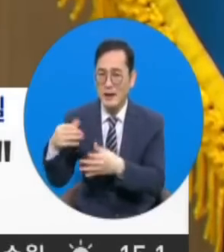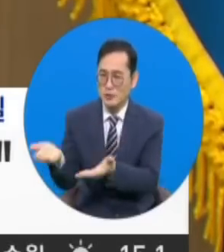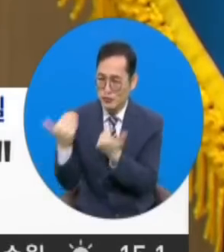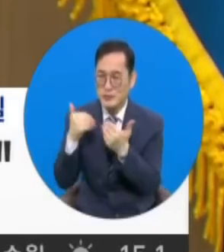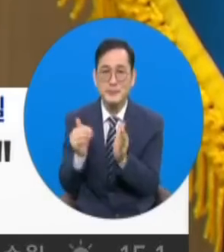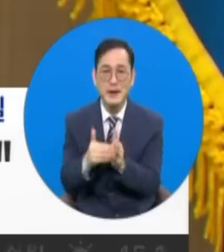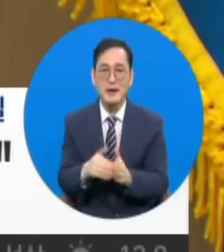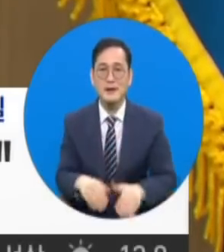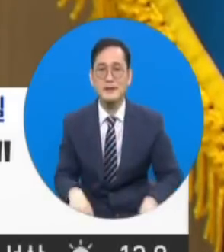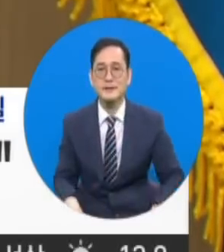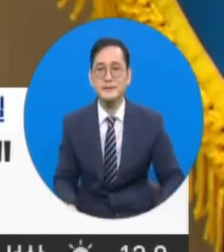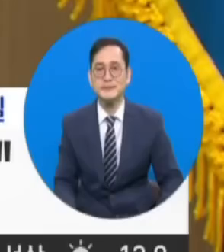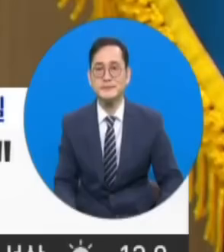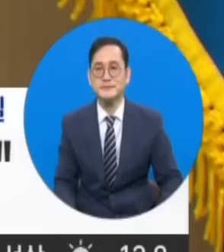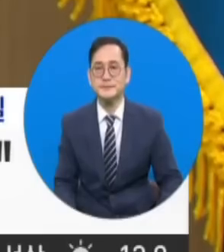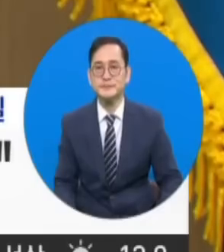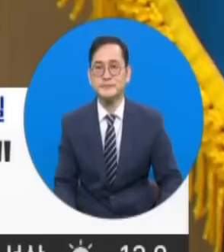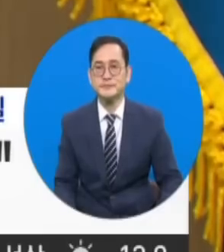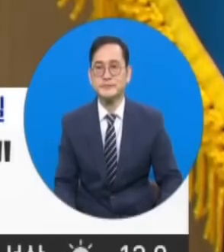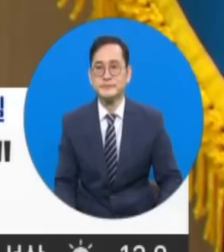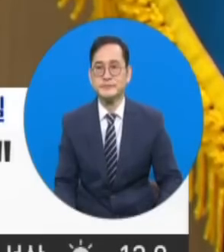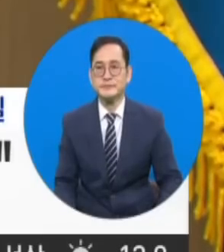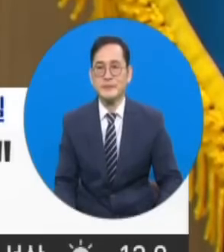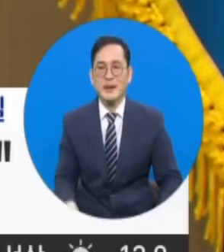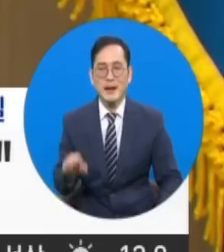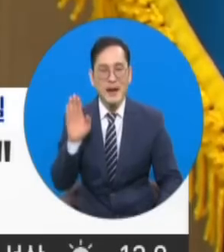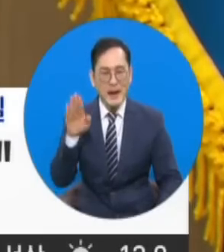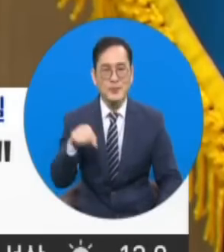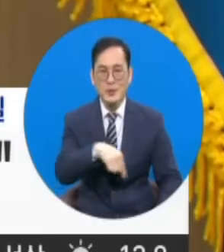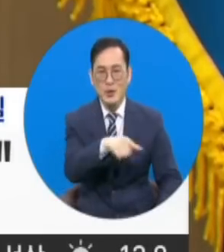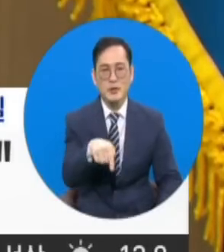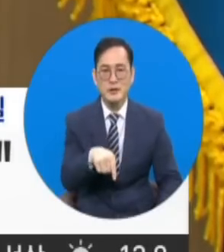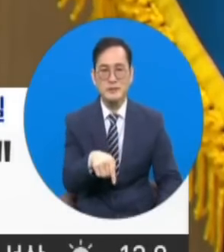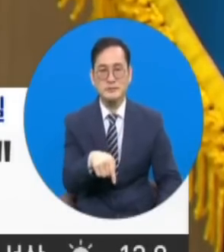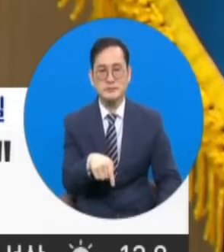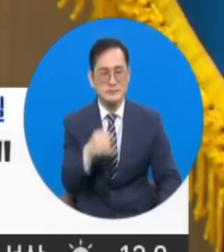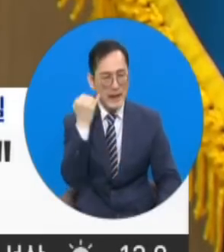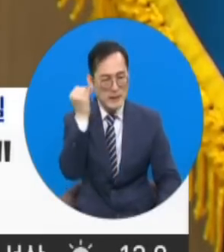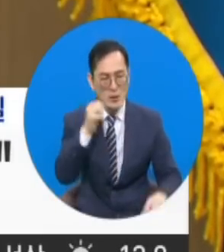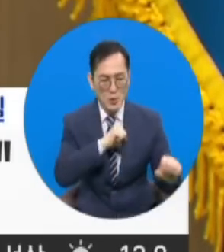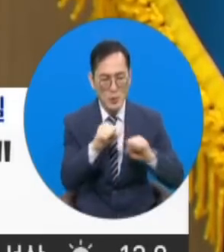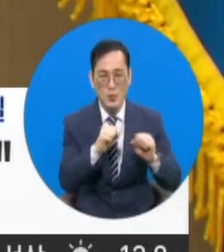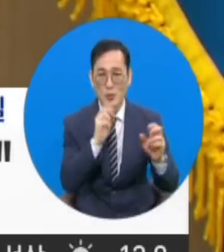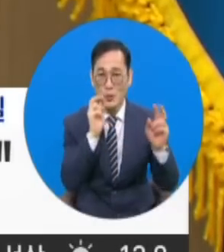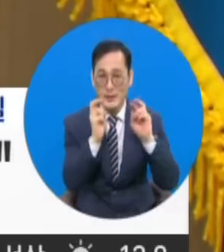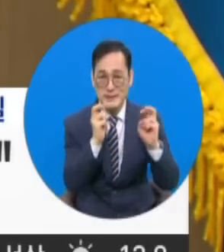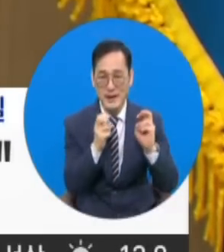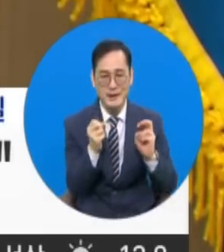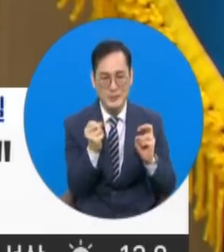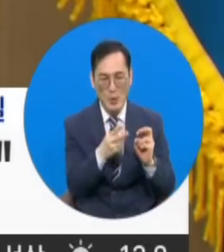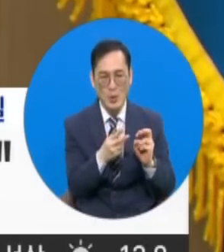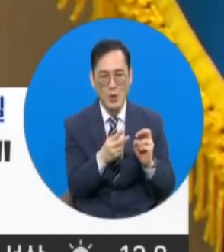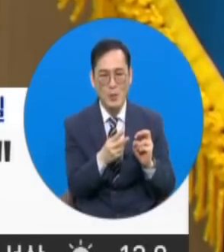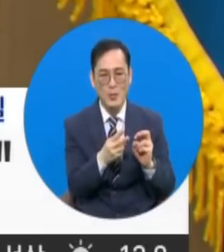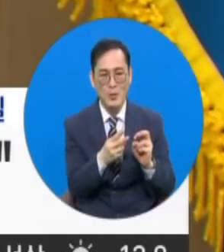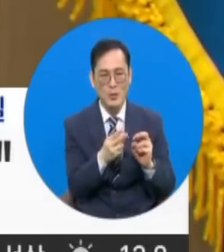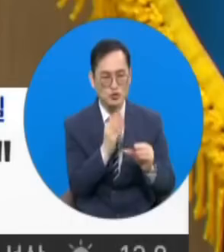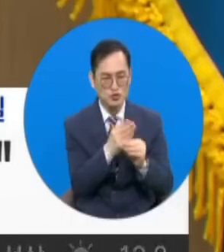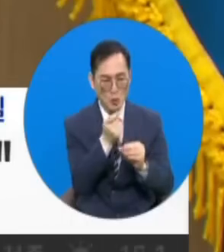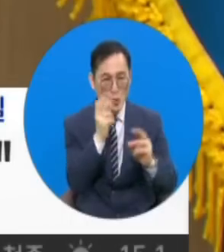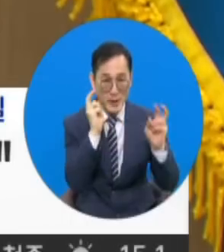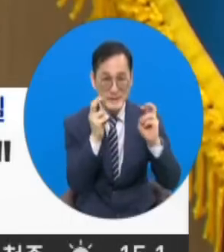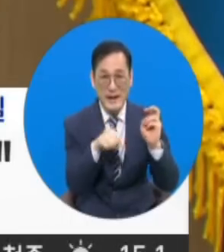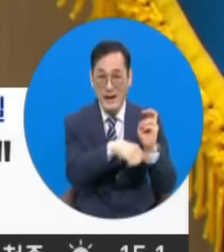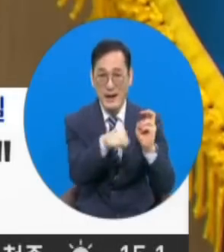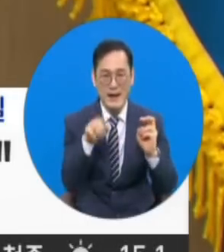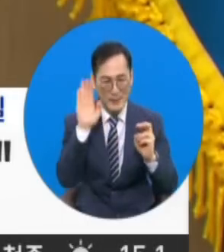통해 우리의 유망스타트업 벤처 중소기업이 글로벌 강소기업으로 도약하는데